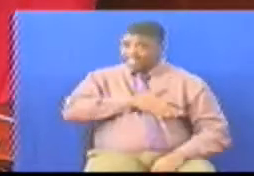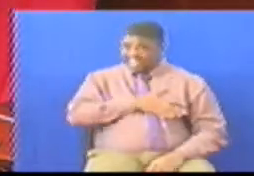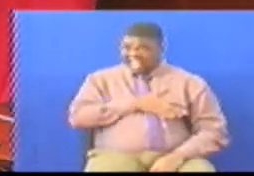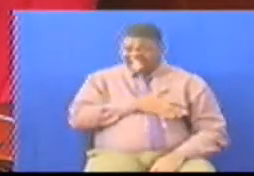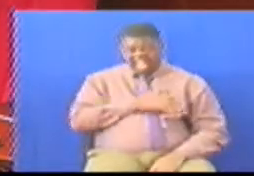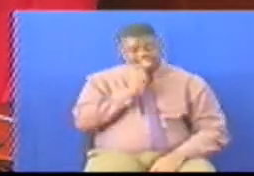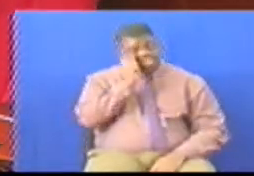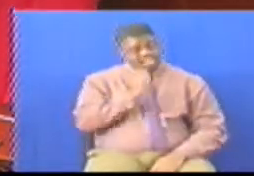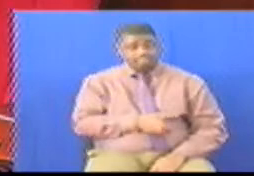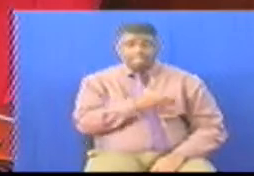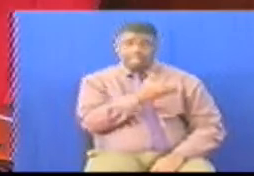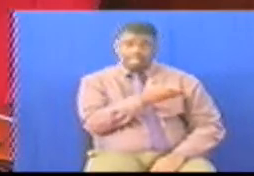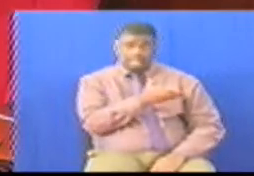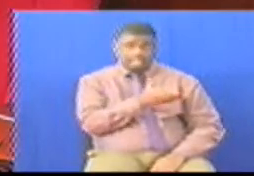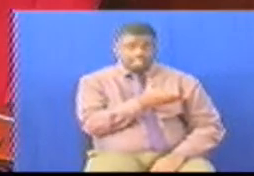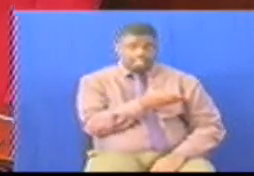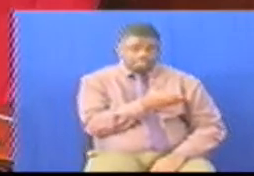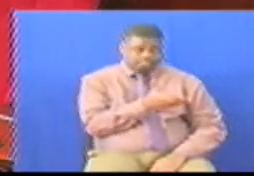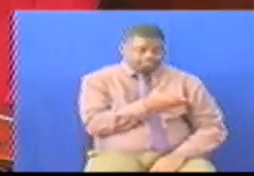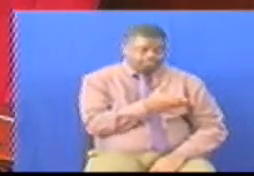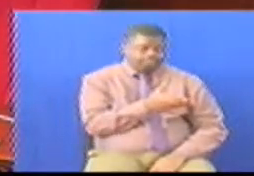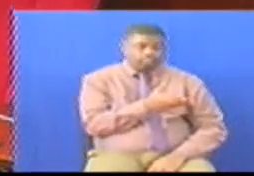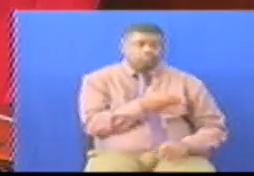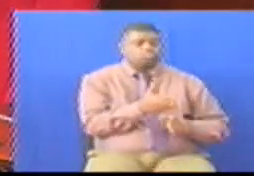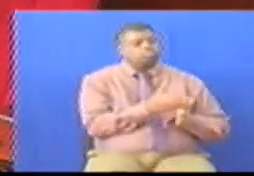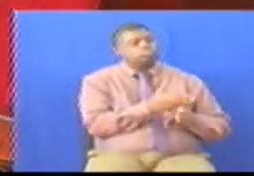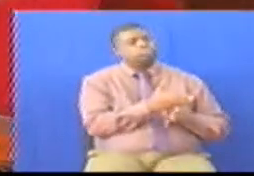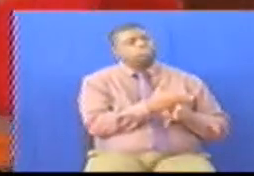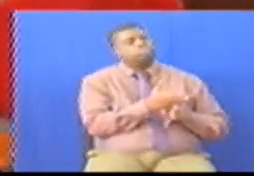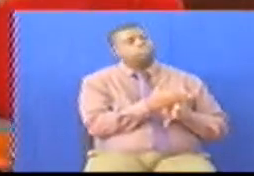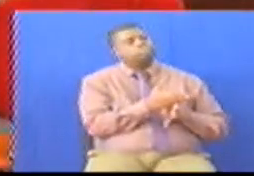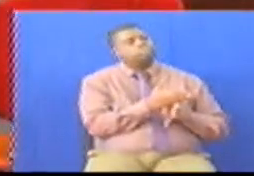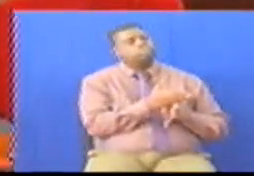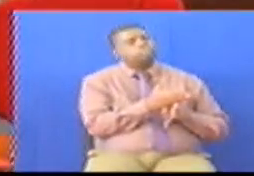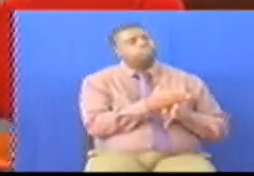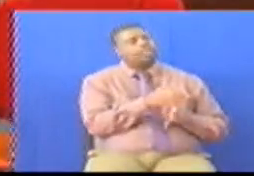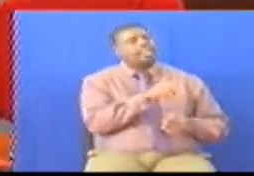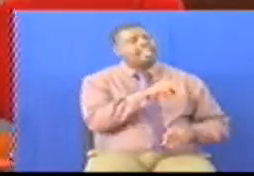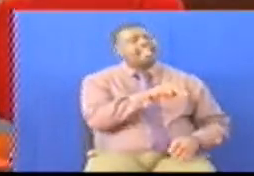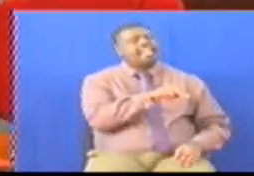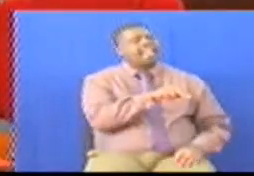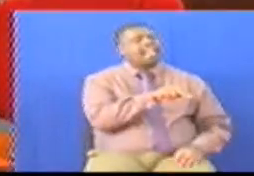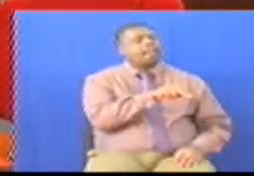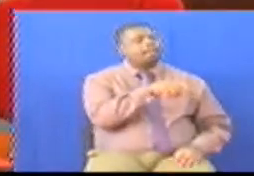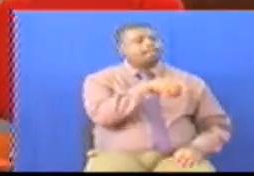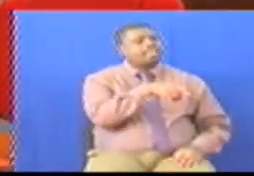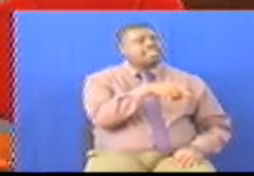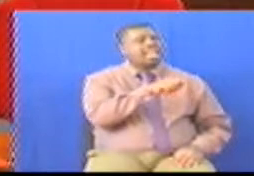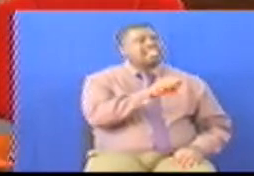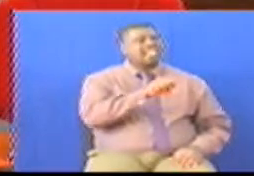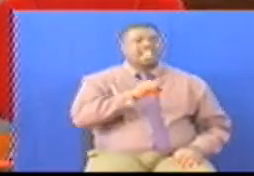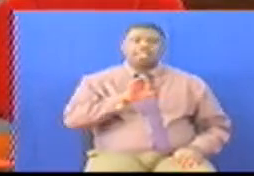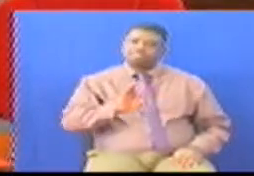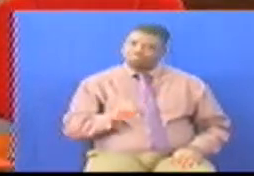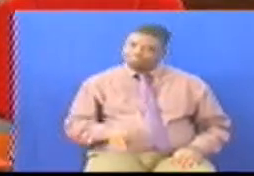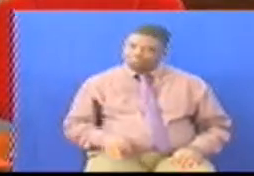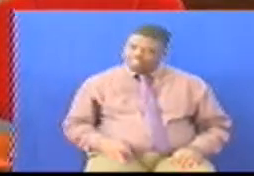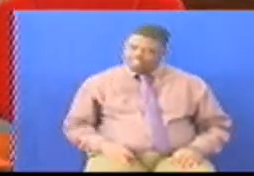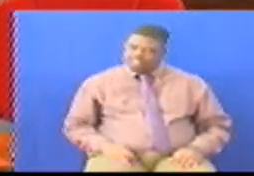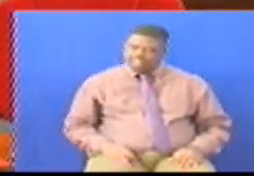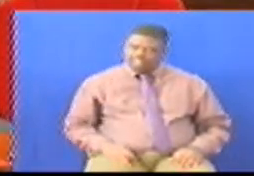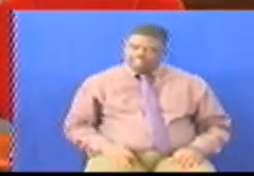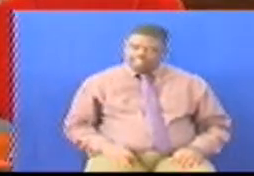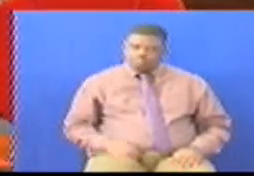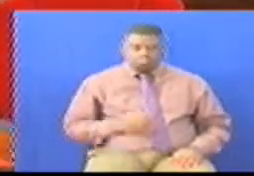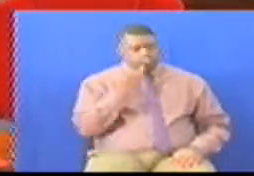likuja kwenye kamati yetu ni eneo la NCCF, PSCF. Ushauri wa